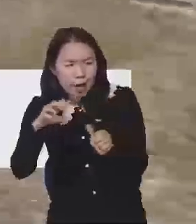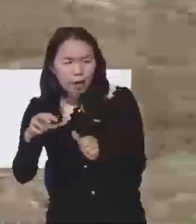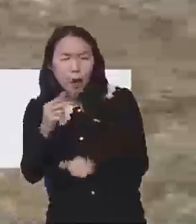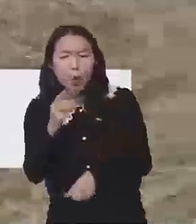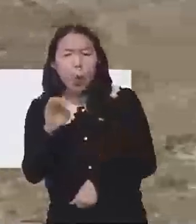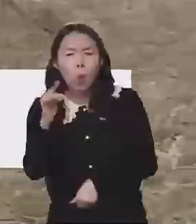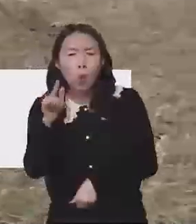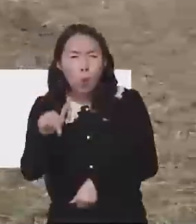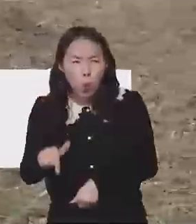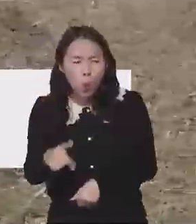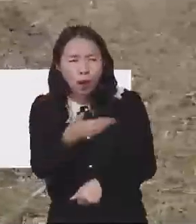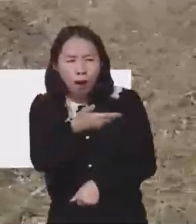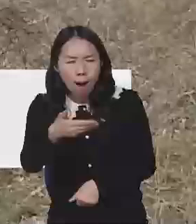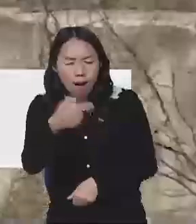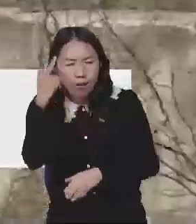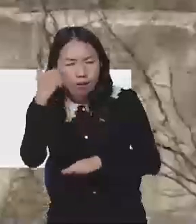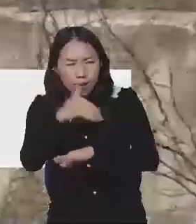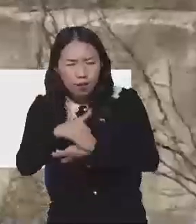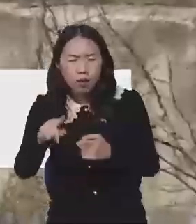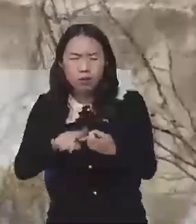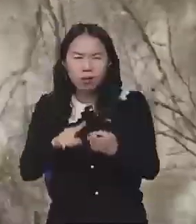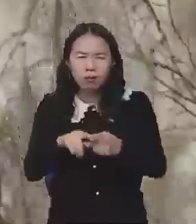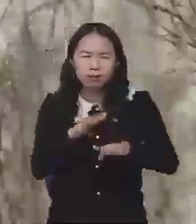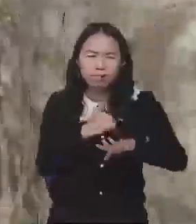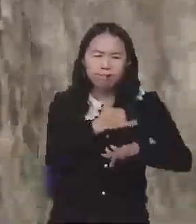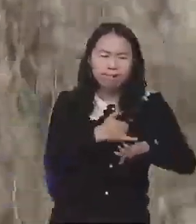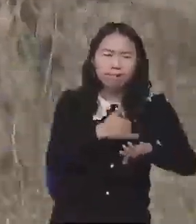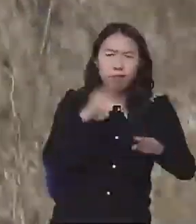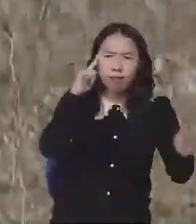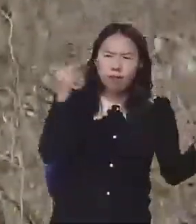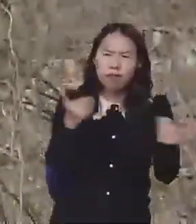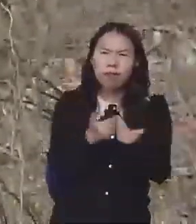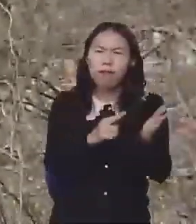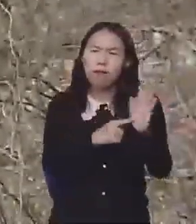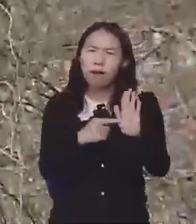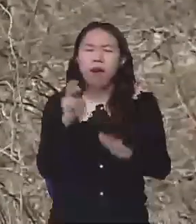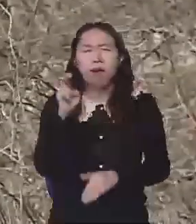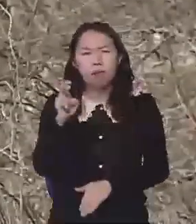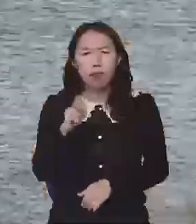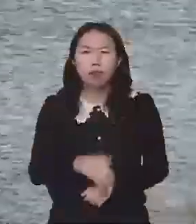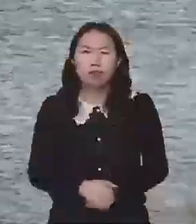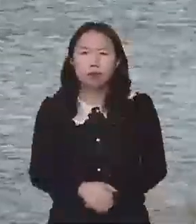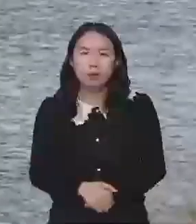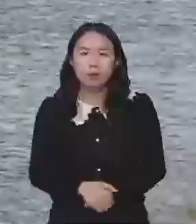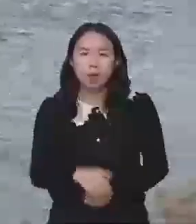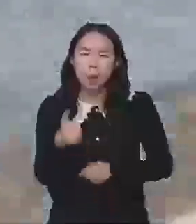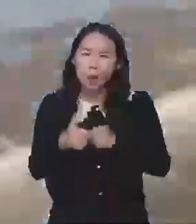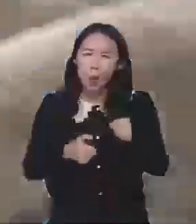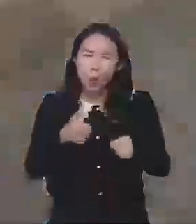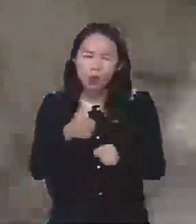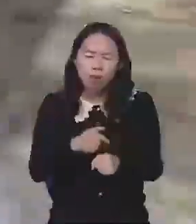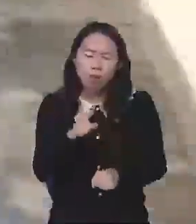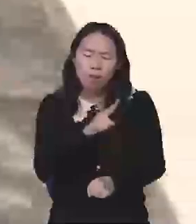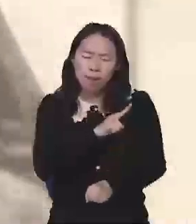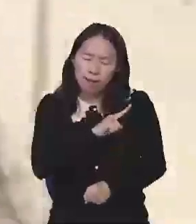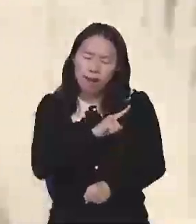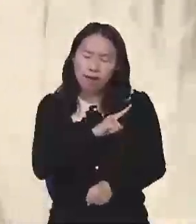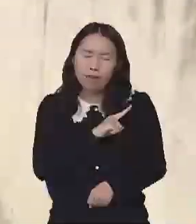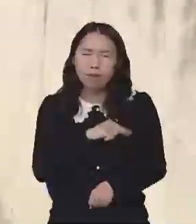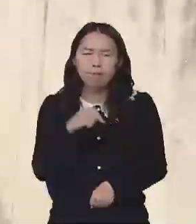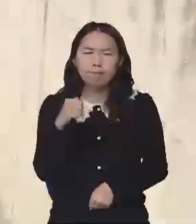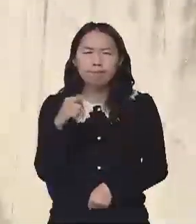식수원인 동복호로 방류하려는 계획에 대한 농민들의 반발도 예상됩니다 50년만에 최악의